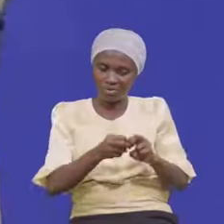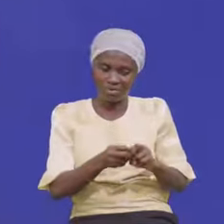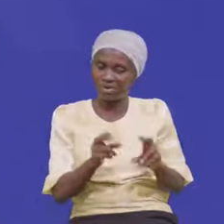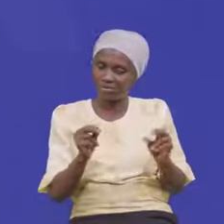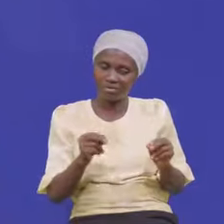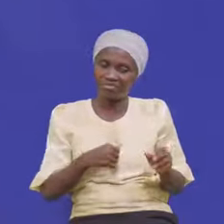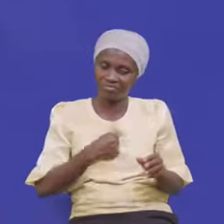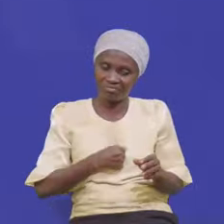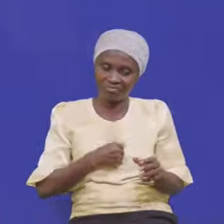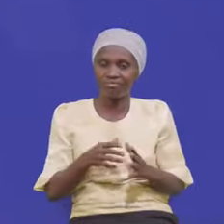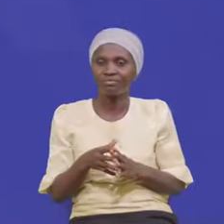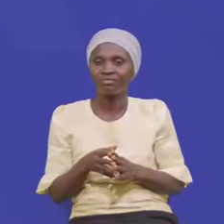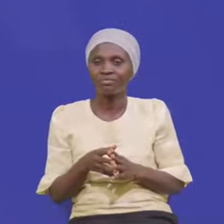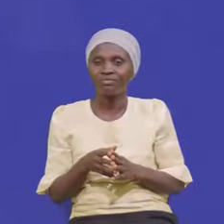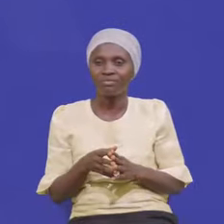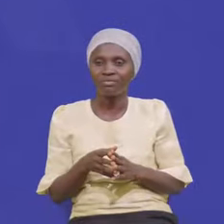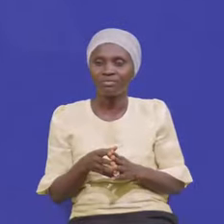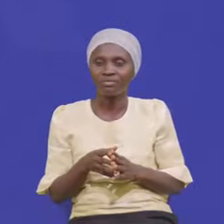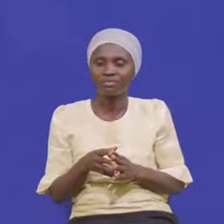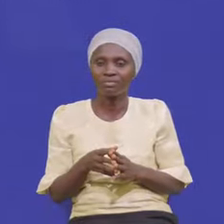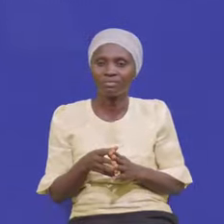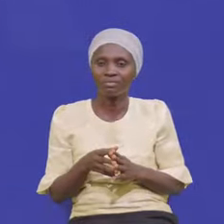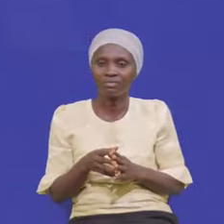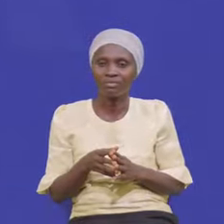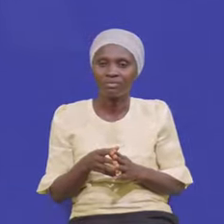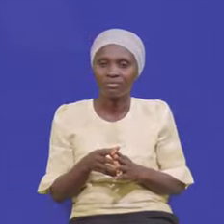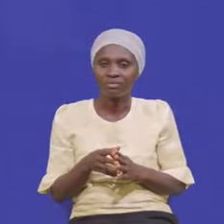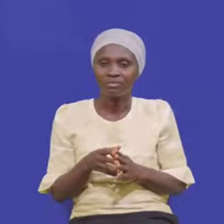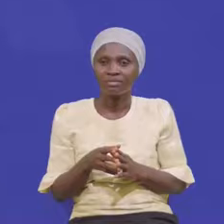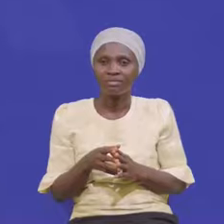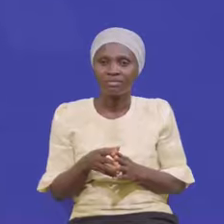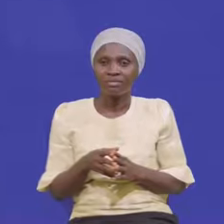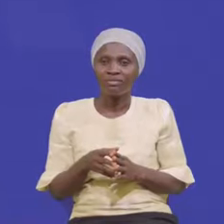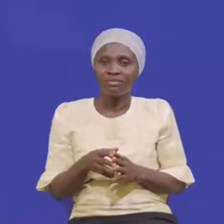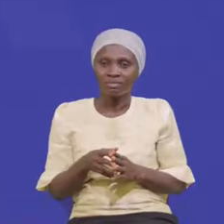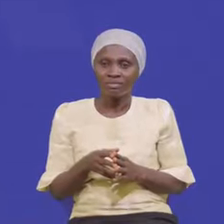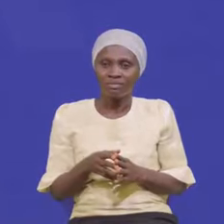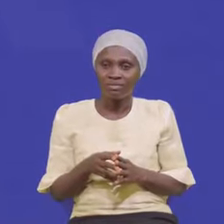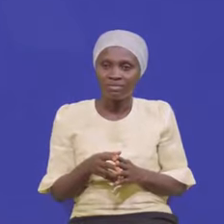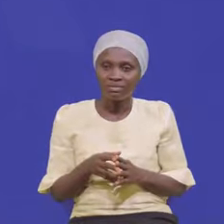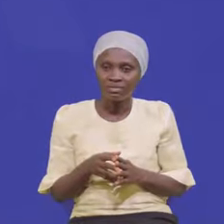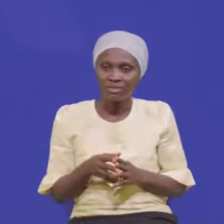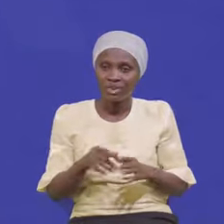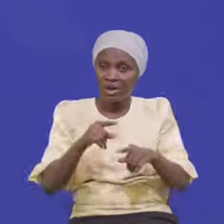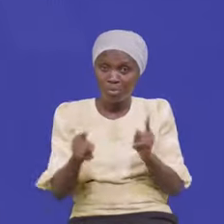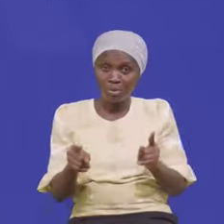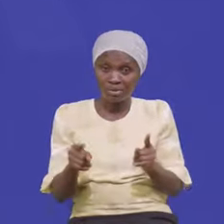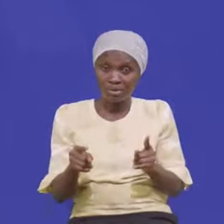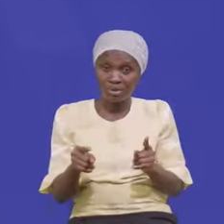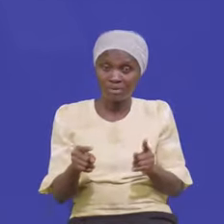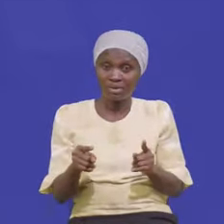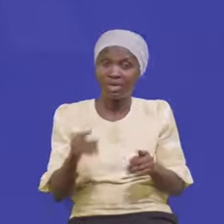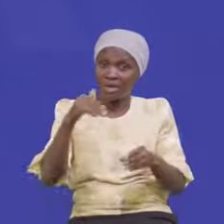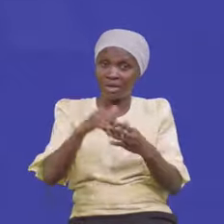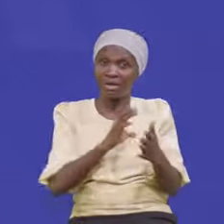ప్రత్యేకమైన నైపుణ్యత గల హాస్పిటల్ కు వచ్చినప్పుడు వారు ఏ విషయంలో మీరు శ్రద్ధ కలిగి ఉన్నారో దాని విషయంలో నైపుణ్యత గల వారిగా ఉండాలి. But in the case of Christ, కానీ